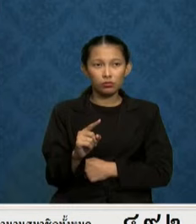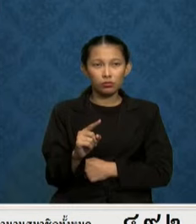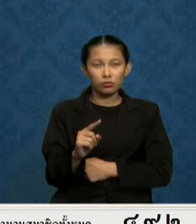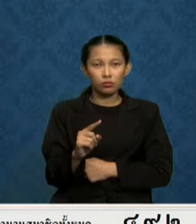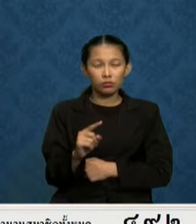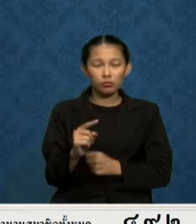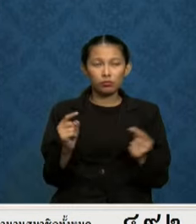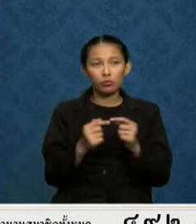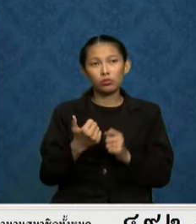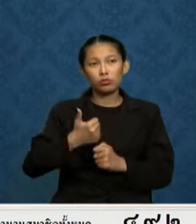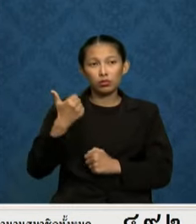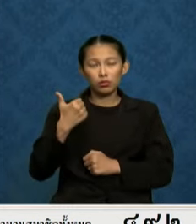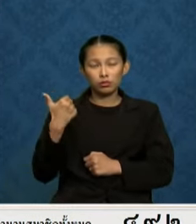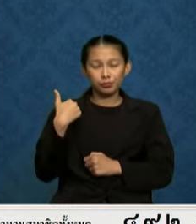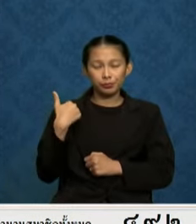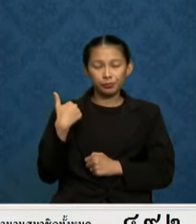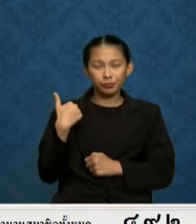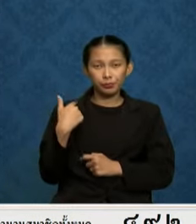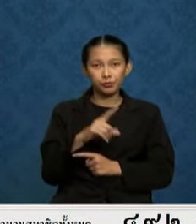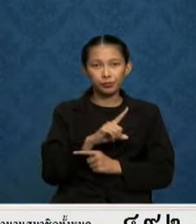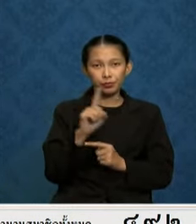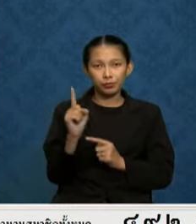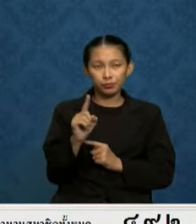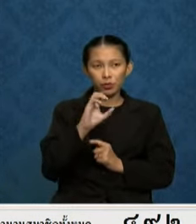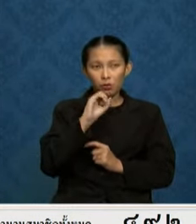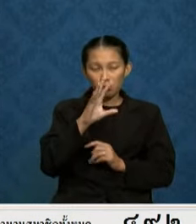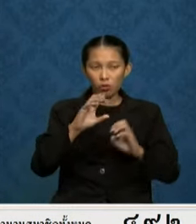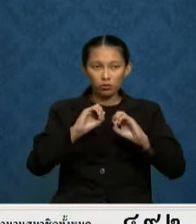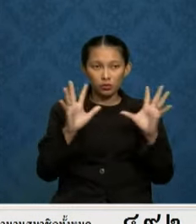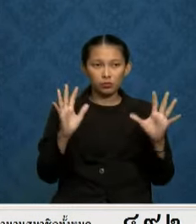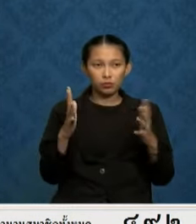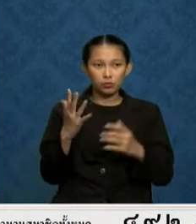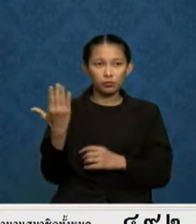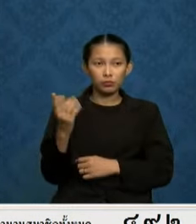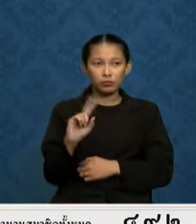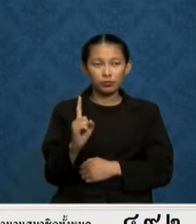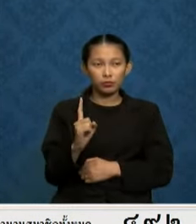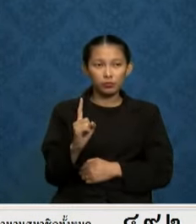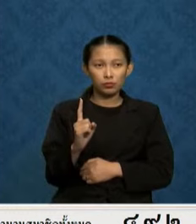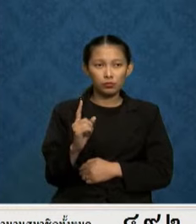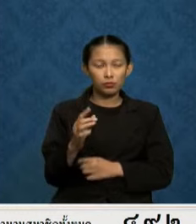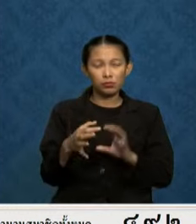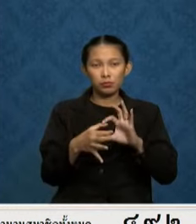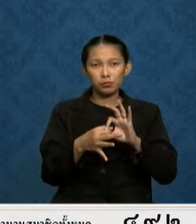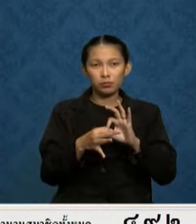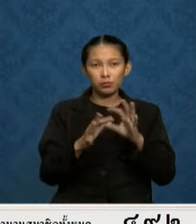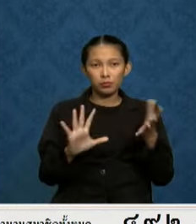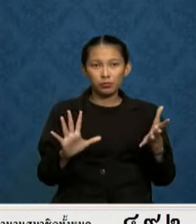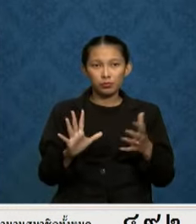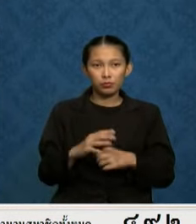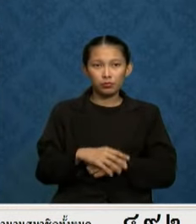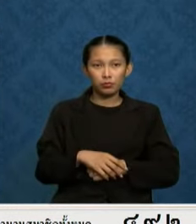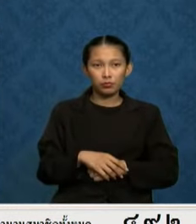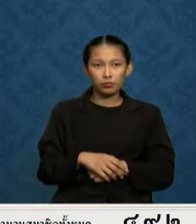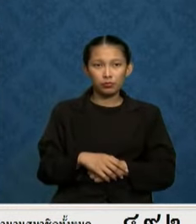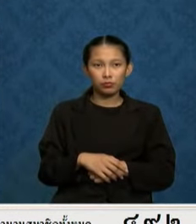ส่นอื่น นี่หนึ่ก็คอว่าไม่ได้ชี้ไ้แต่เดิมที่ผมตัไปแล้ว ว่าทจไม่เกี่วกั เปนการศึษาเฉย